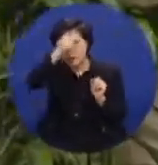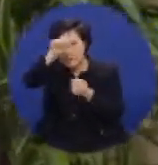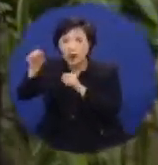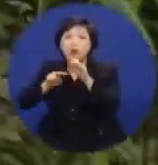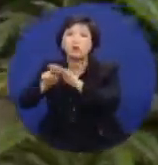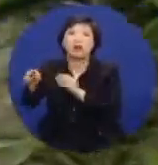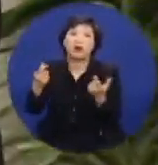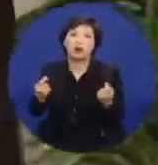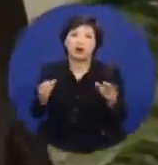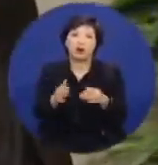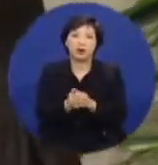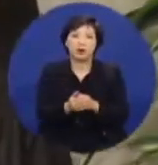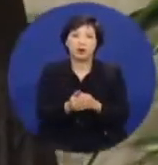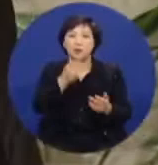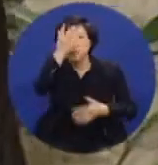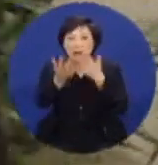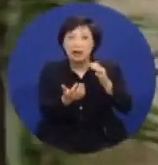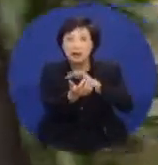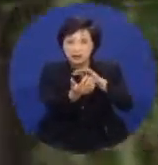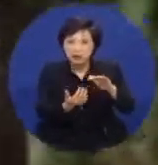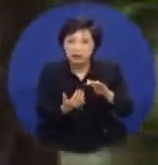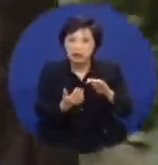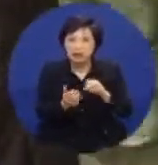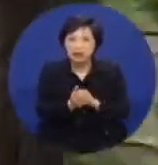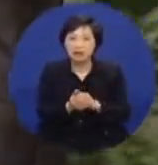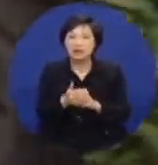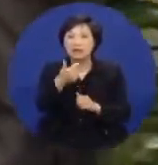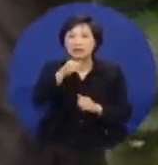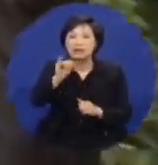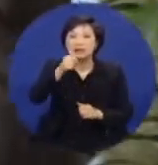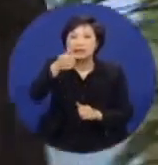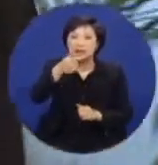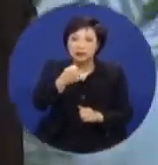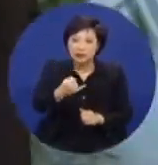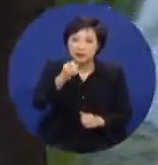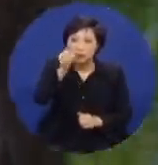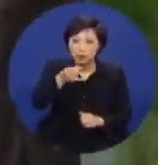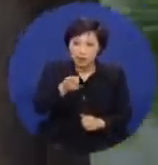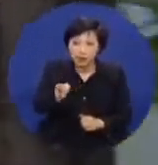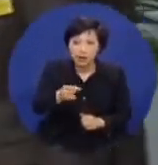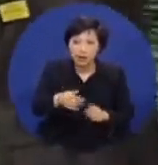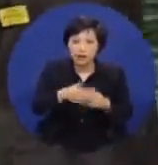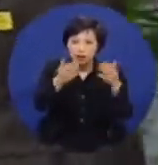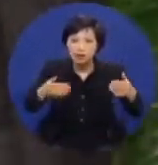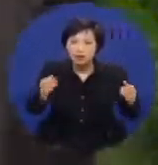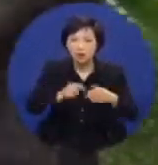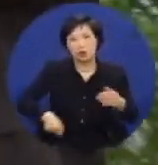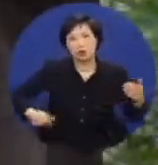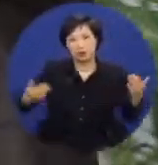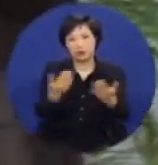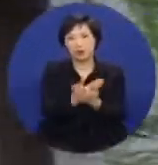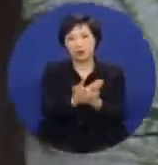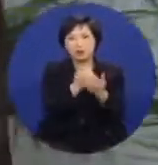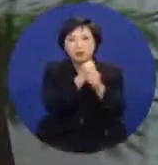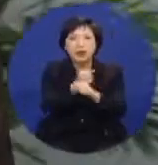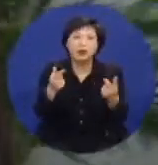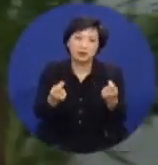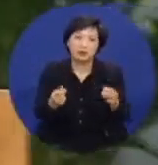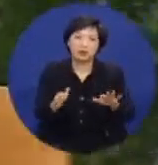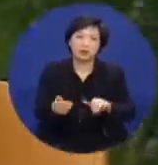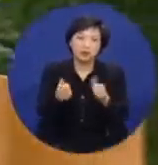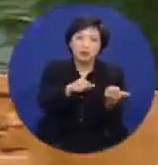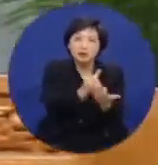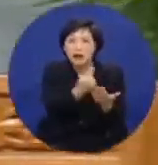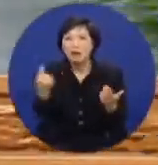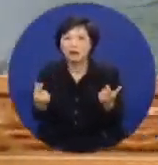에 향이 껴 내 뇌의 가운데에 이해하고 풀려나 듯이 지금에서 과 산 하듯이